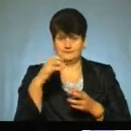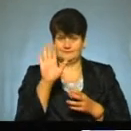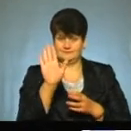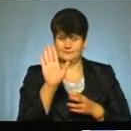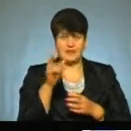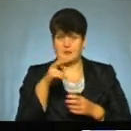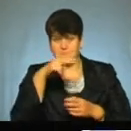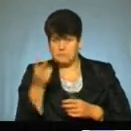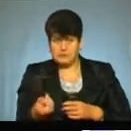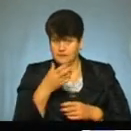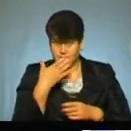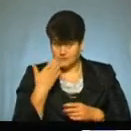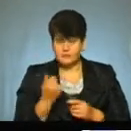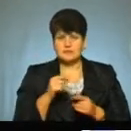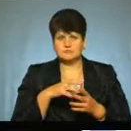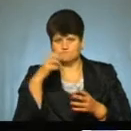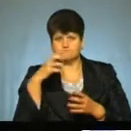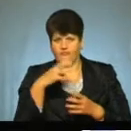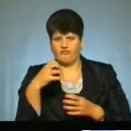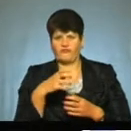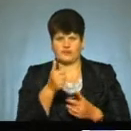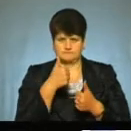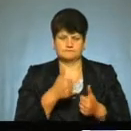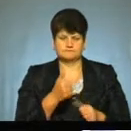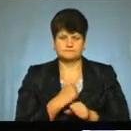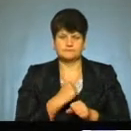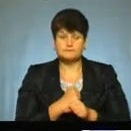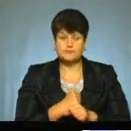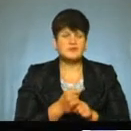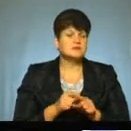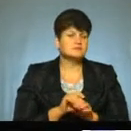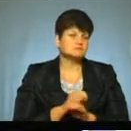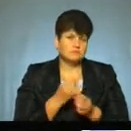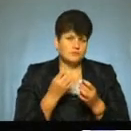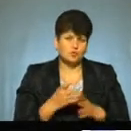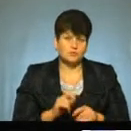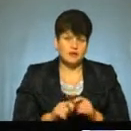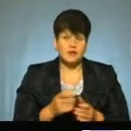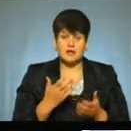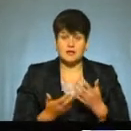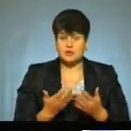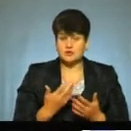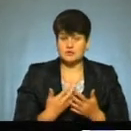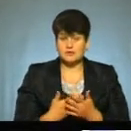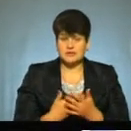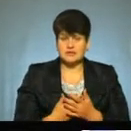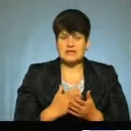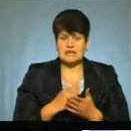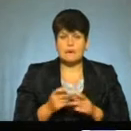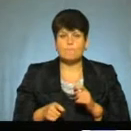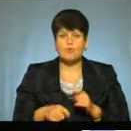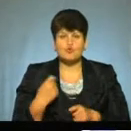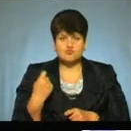він не падає, значить тяга є. Оце елементарний прийом, який можна перевірити на наявність тяги. Якщо ж, скажімо, є якісь